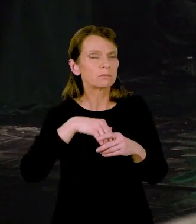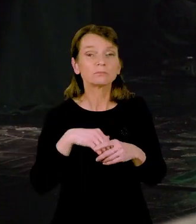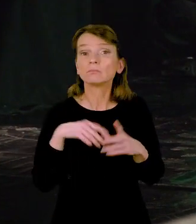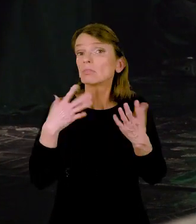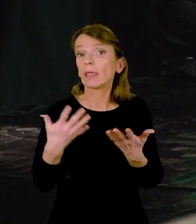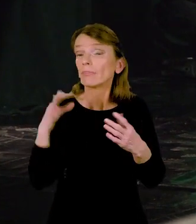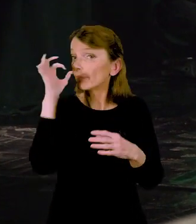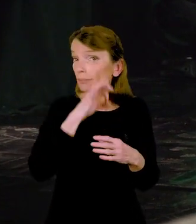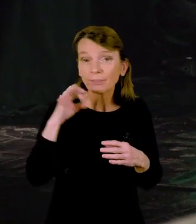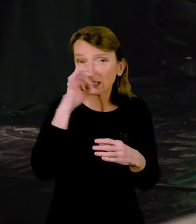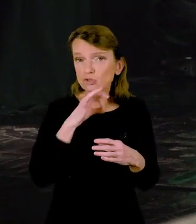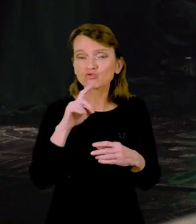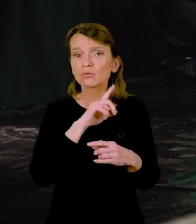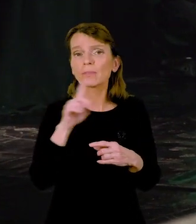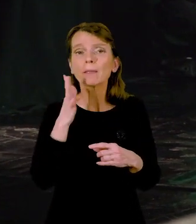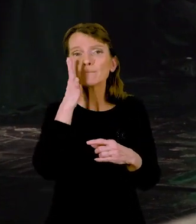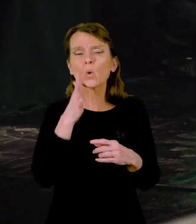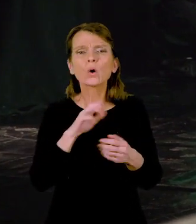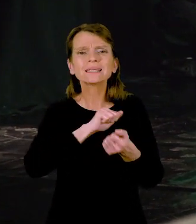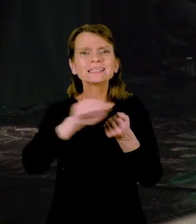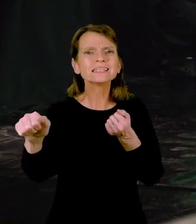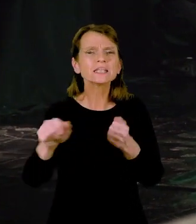Da nič ne izniči vsega.